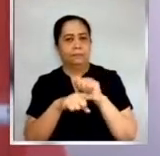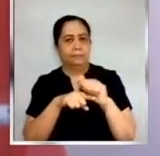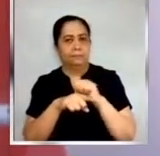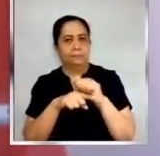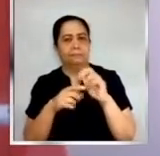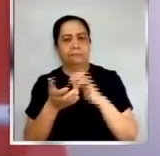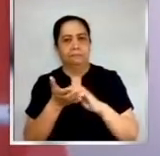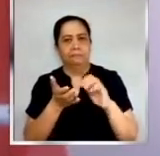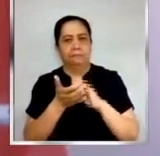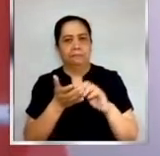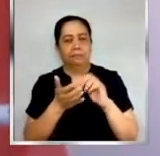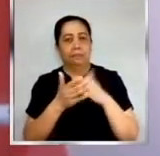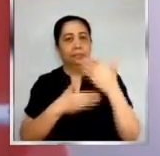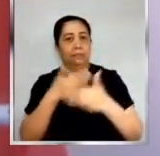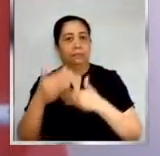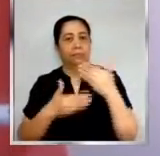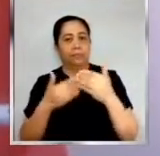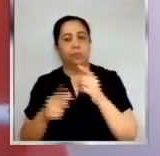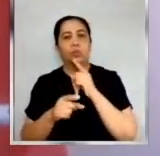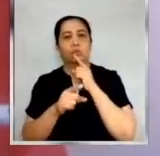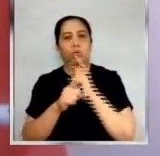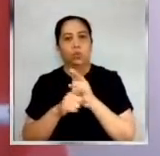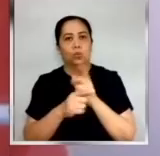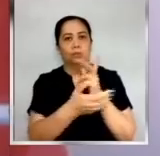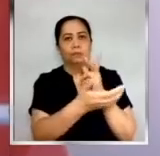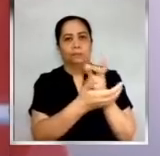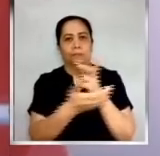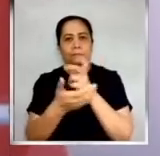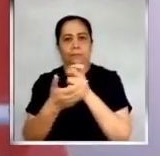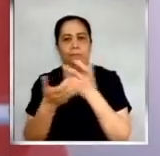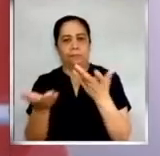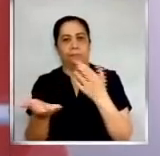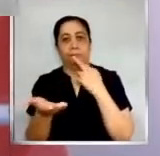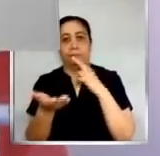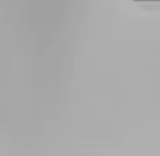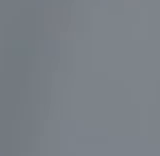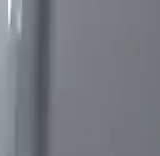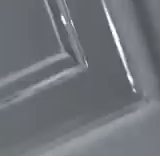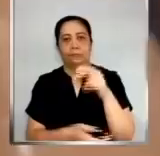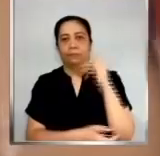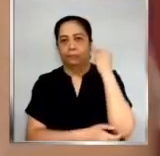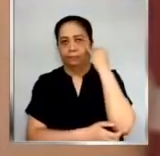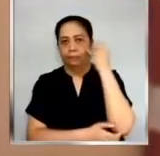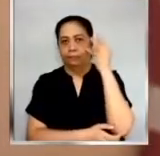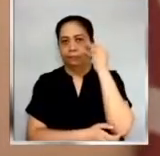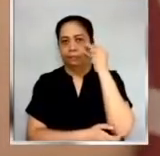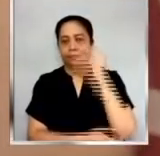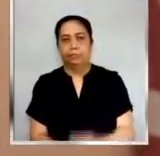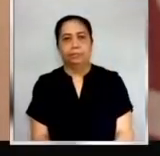proseso sa aktwal na pagbabakuna. Yan po ang tinutukan ni Ivan Mayrina.